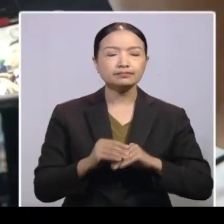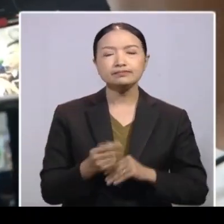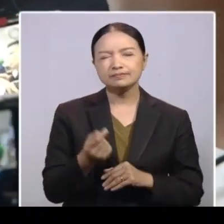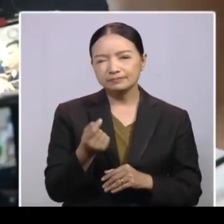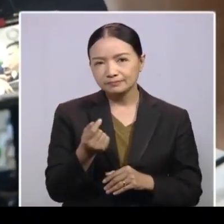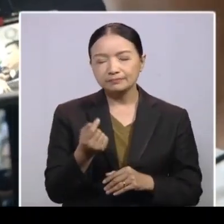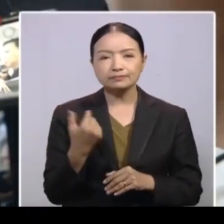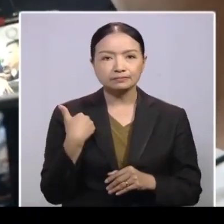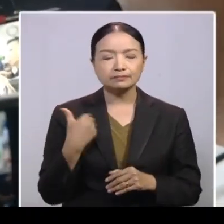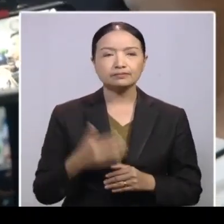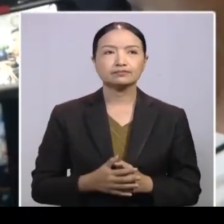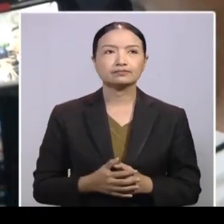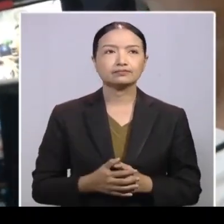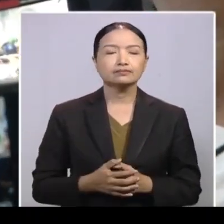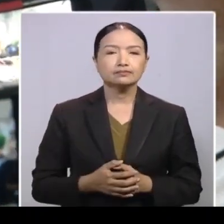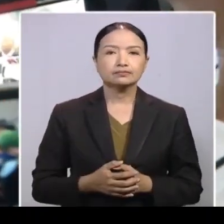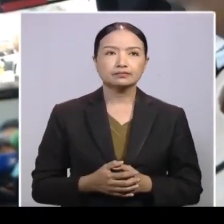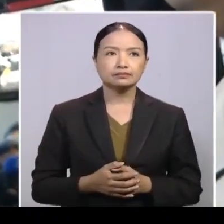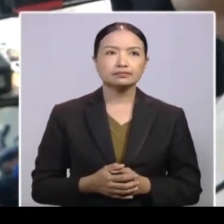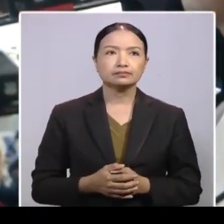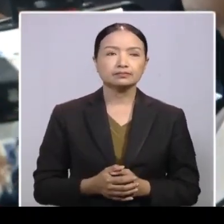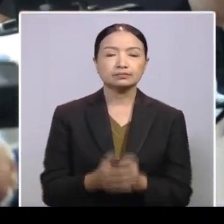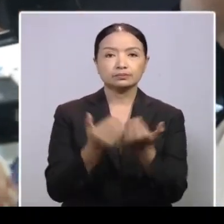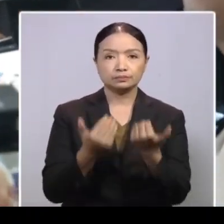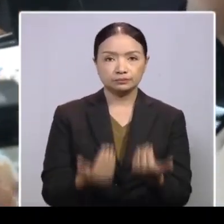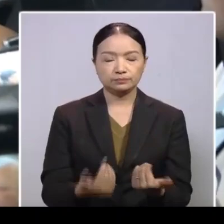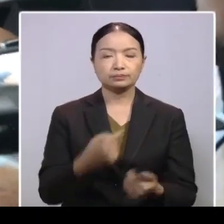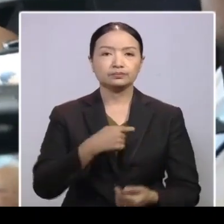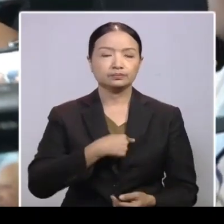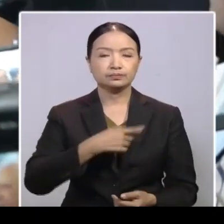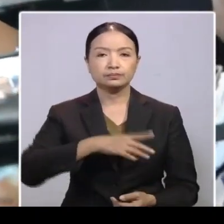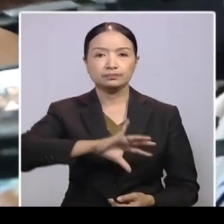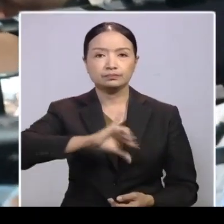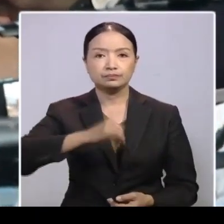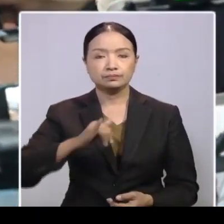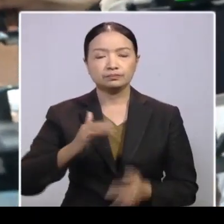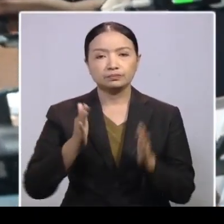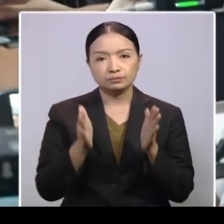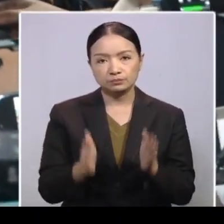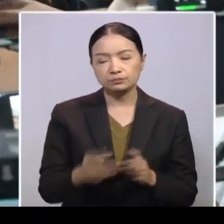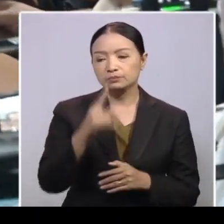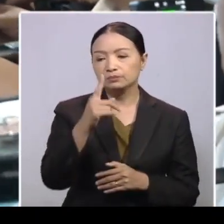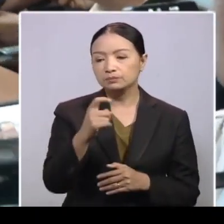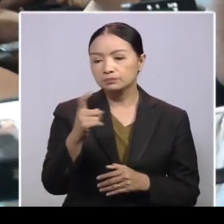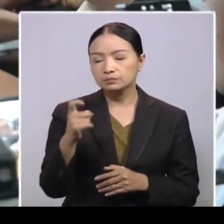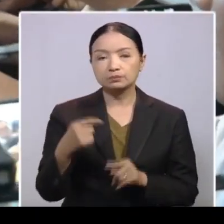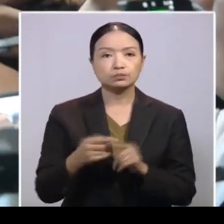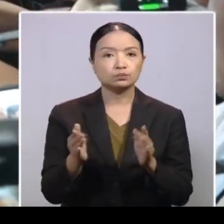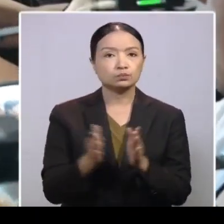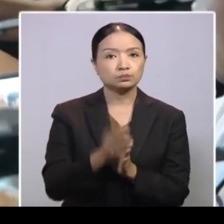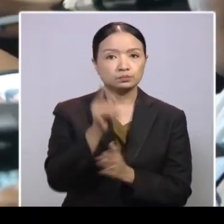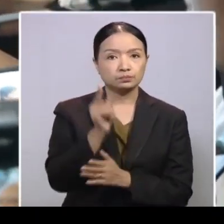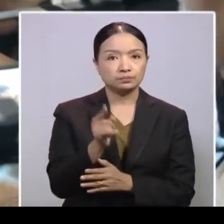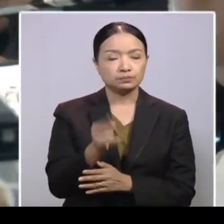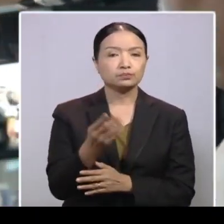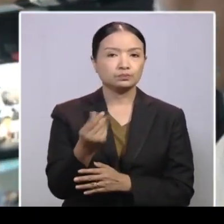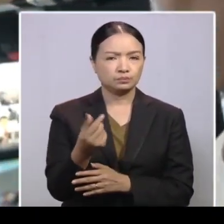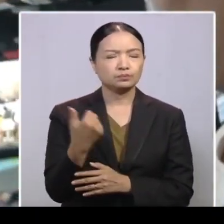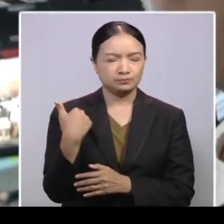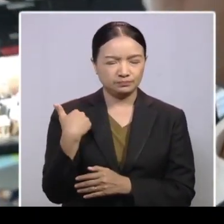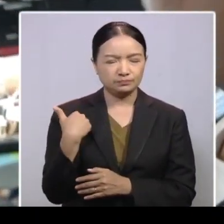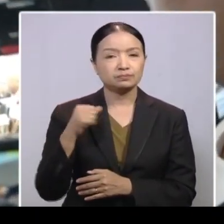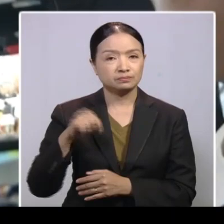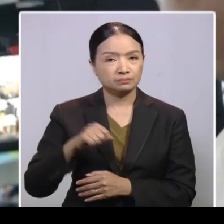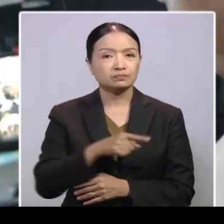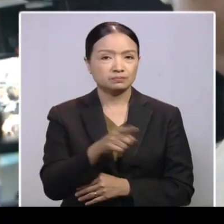นะครับว่าสำหรับตอนนี้ยังไม่แน่ใจนะครับว่าจริงๆแล้วมีผู้เสียชีวิตเท่าไหร่ซึ่งพวกเราคงทราบแล้วว่ามีแน่นอ